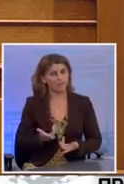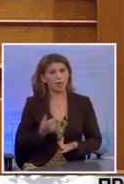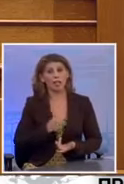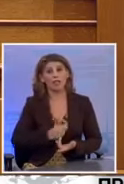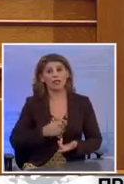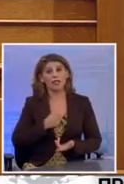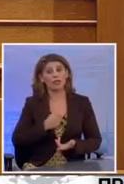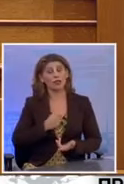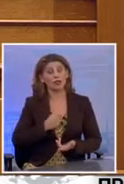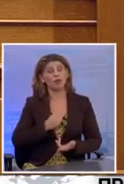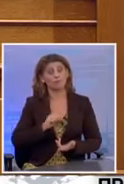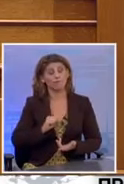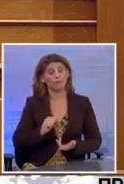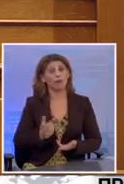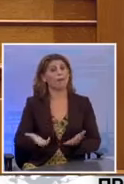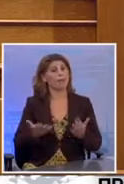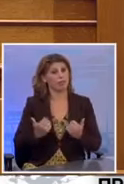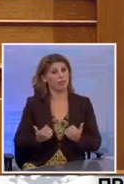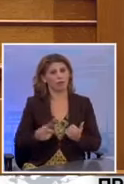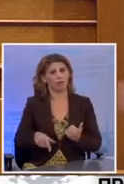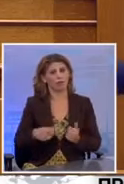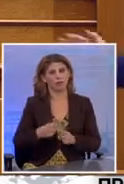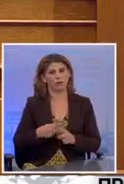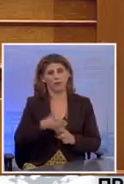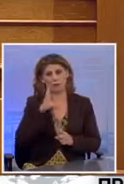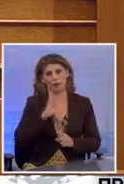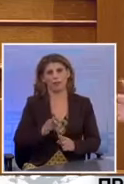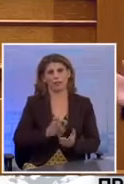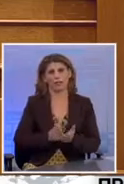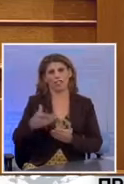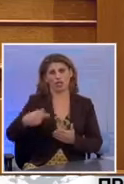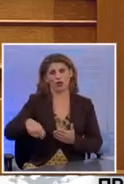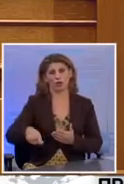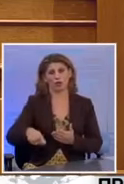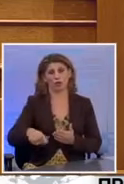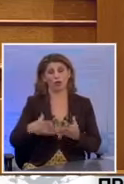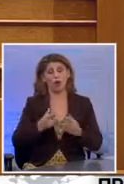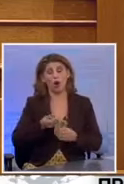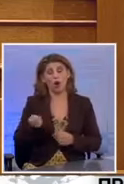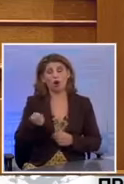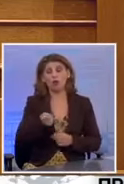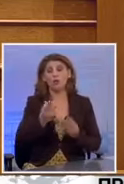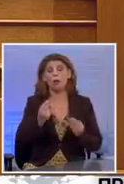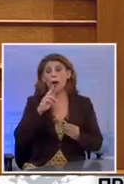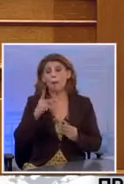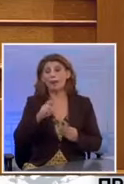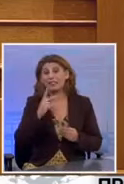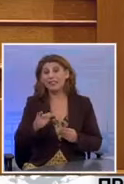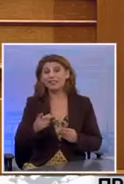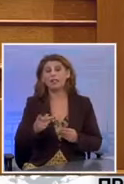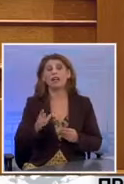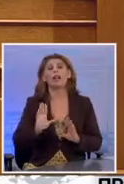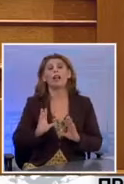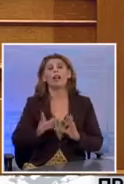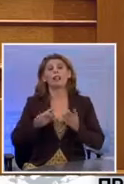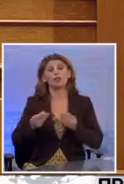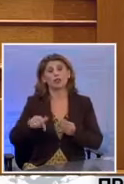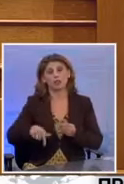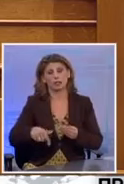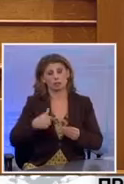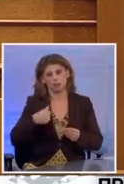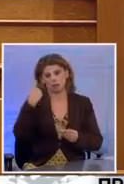ότι δεν την έχουμε. Χρωστάτε λοιπόν πολλές απαντήσεις στους Έλληνες. Δεν νομίζω ότι θα τις δώσετε όπως δεν τις δώσετε και σήμερα.